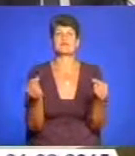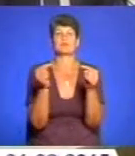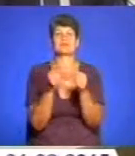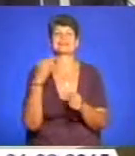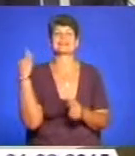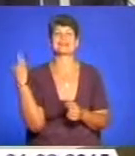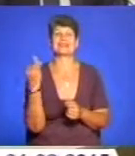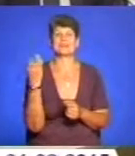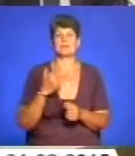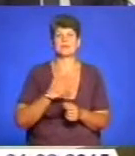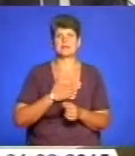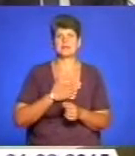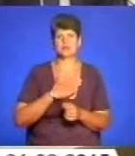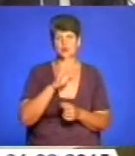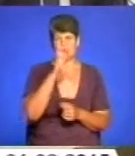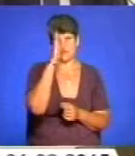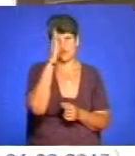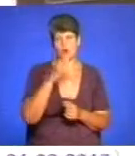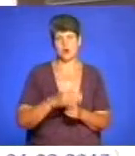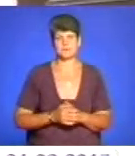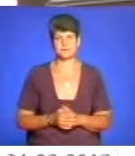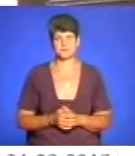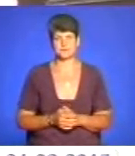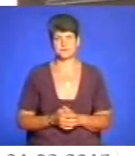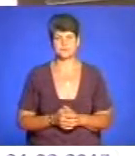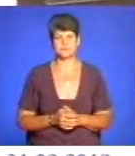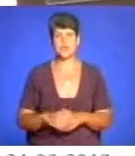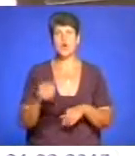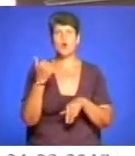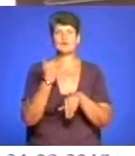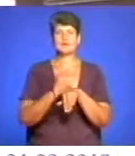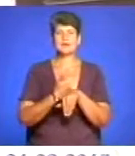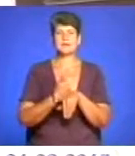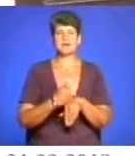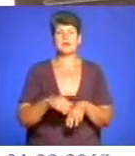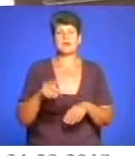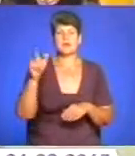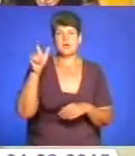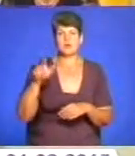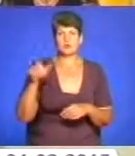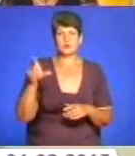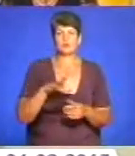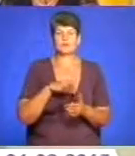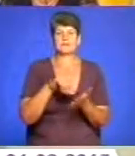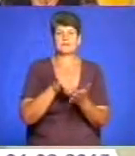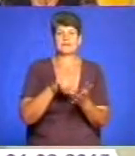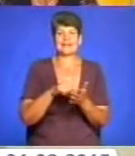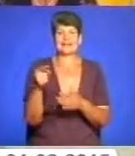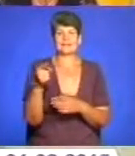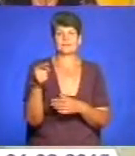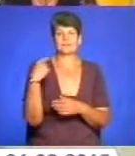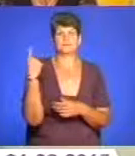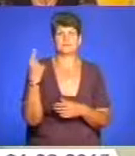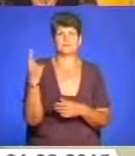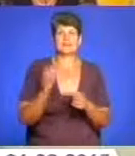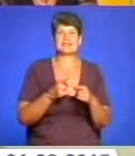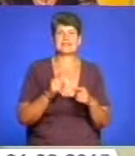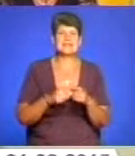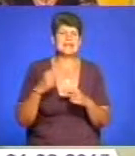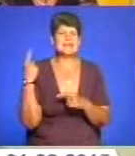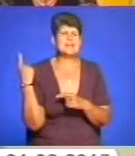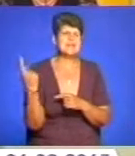інтересами нашого ворога. Головними героями важливої наради стали представники Тернопільщини. Це чи не